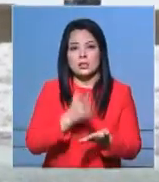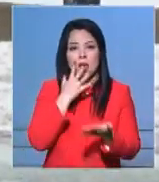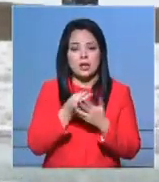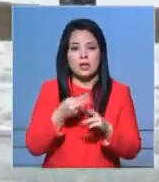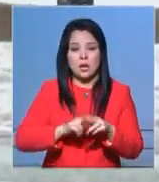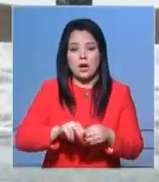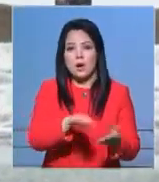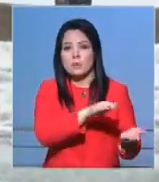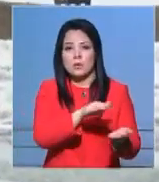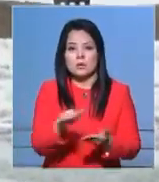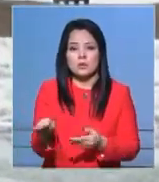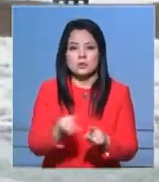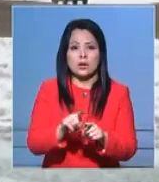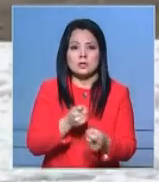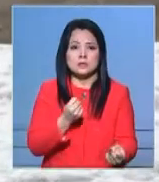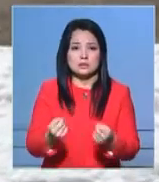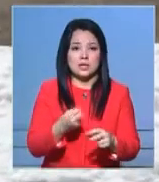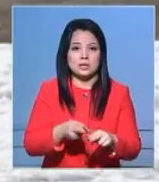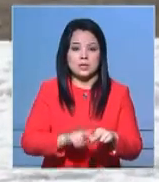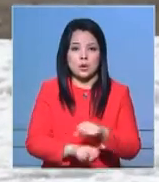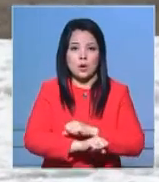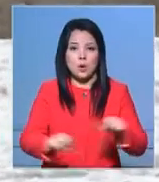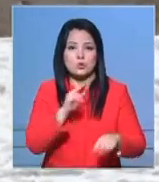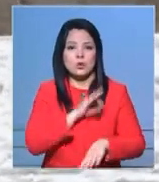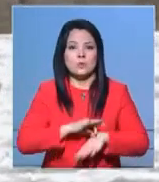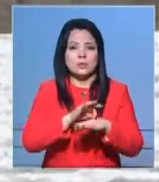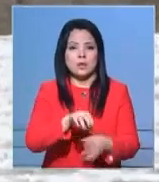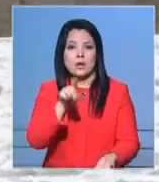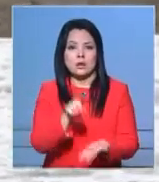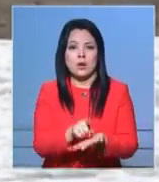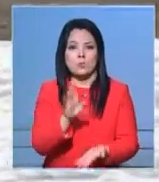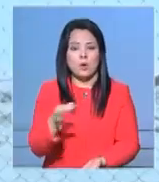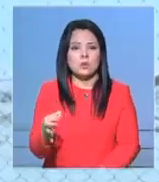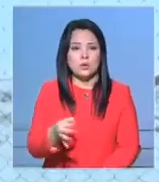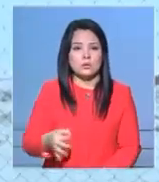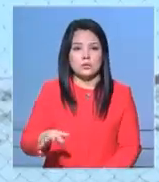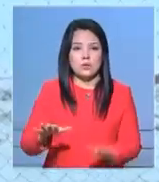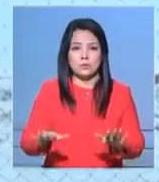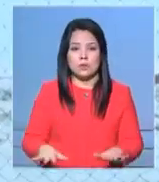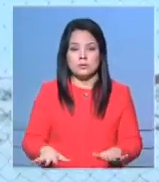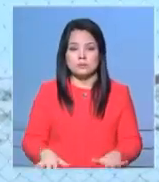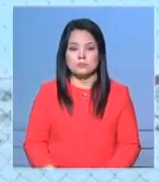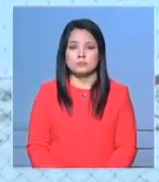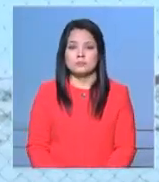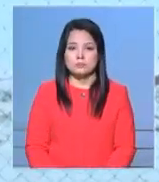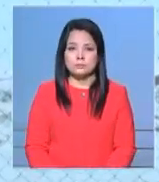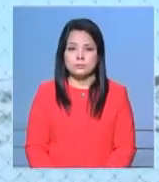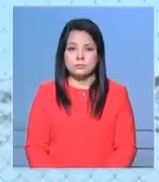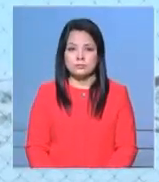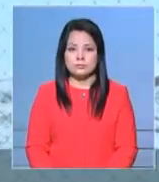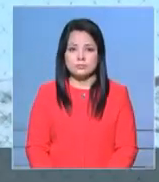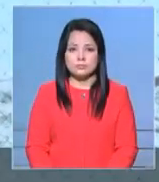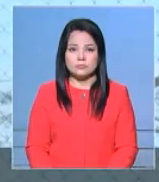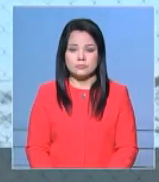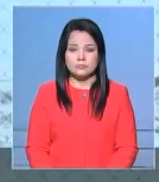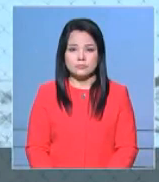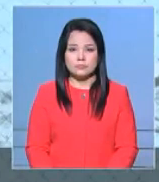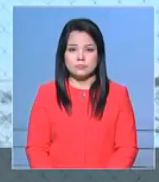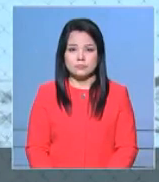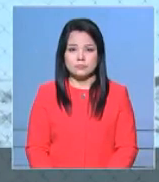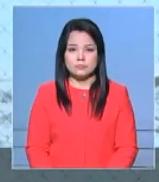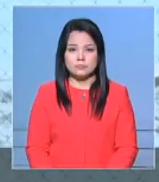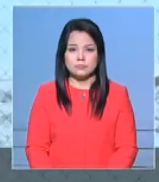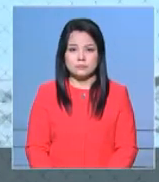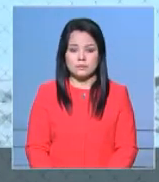жылжыту мақсатында Сырдария өзенінде жару жұмыстар жүргізілді. Были проведены ряд комплексных